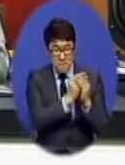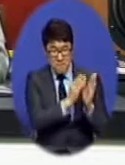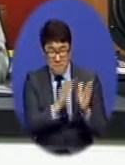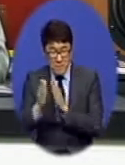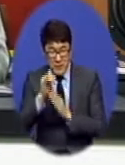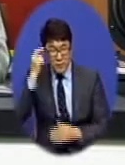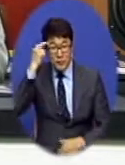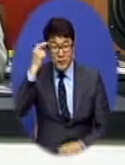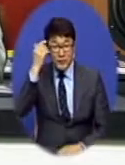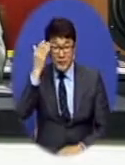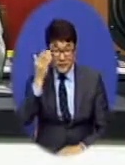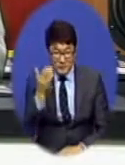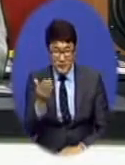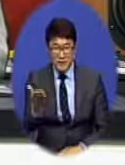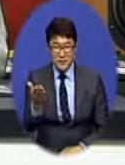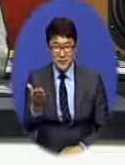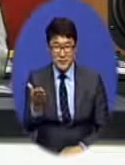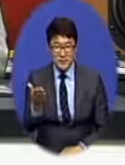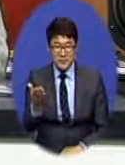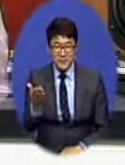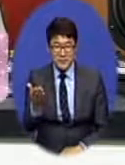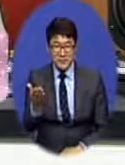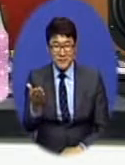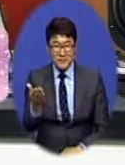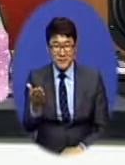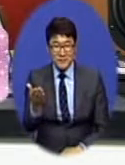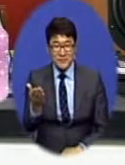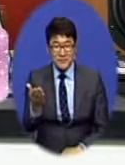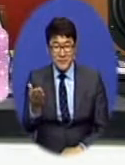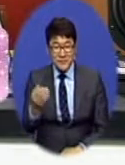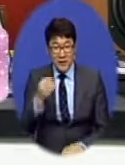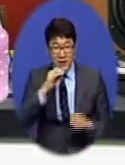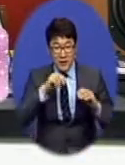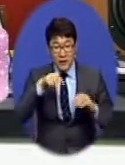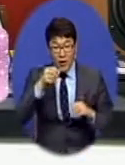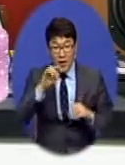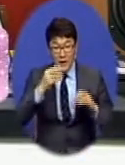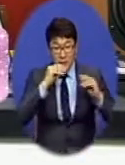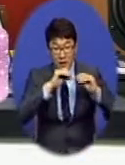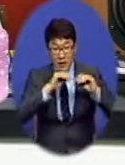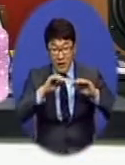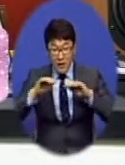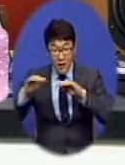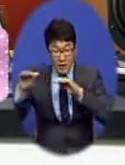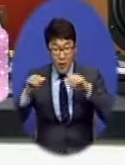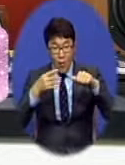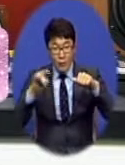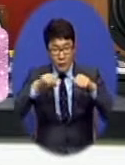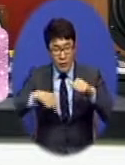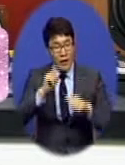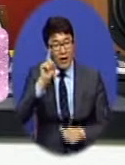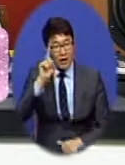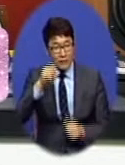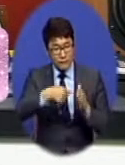준비한 퀴즈죠. 네, 에라 모르겠다 퀴즈. 서해안의 갯벌은요, 5대 갯벌